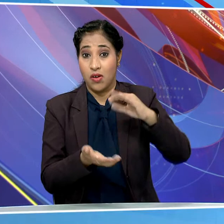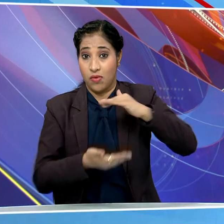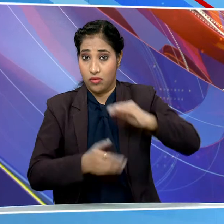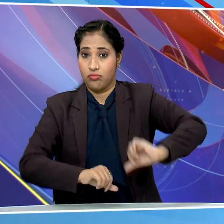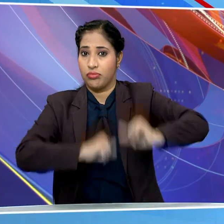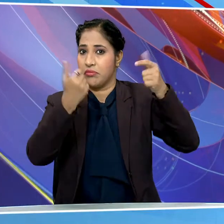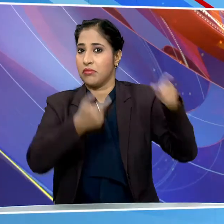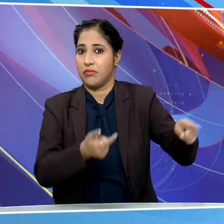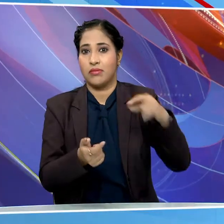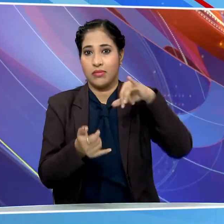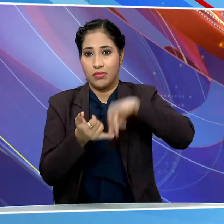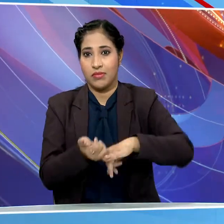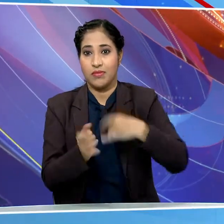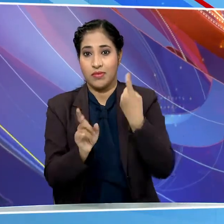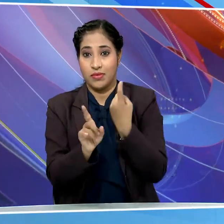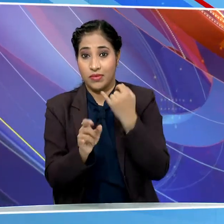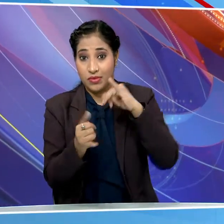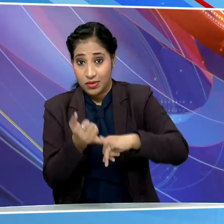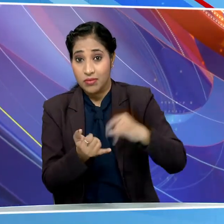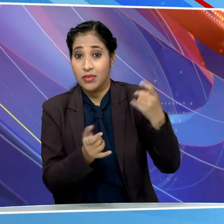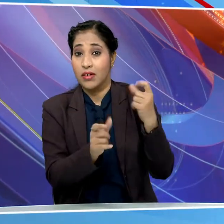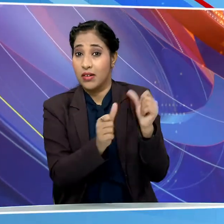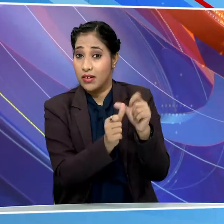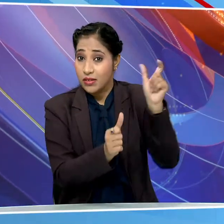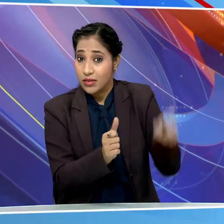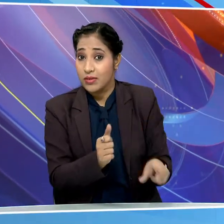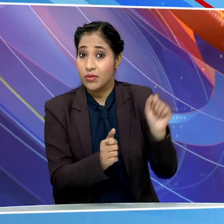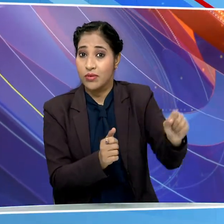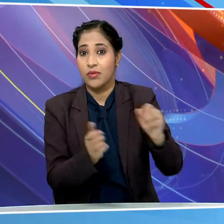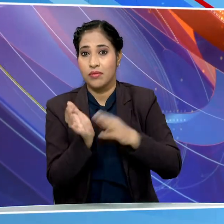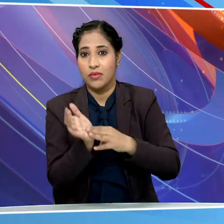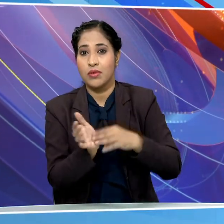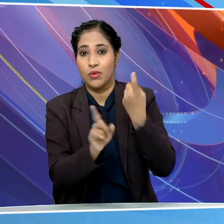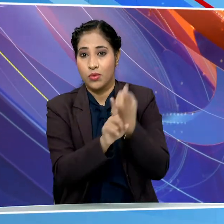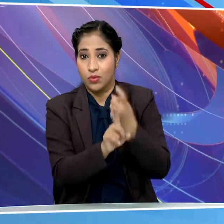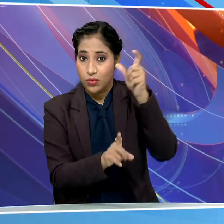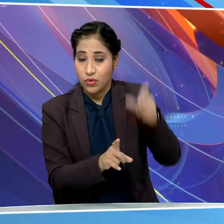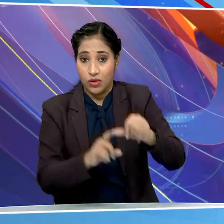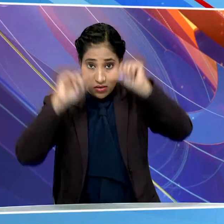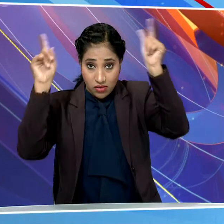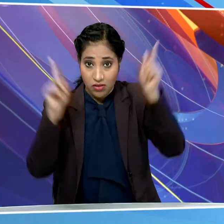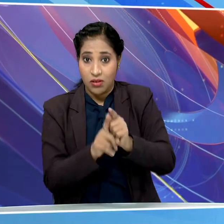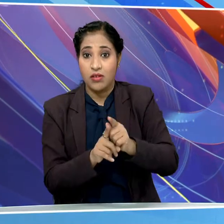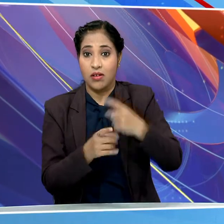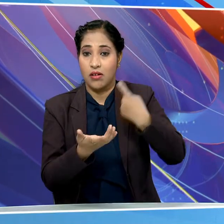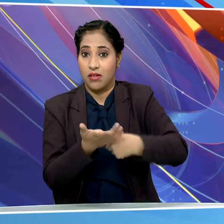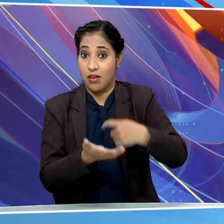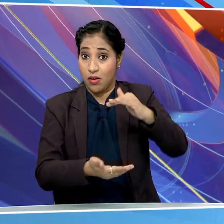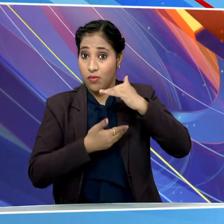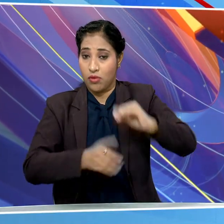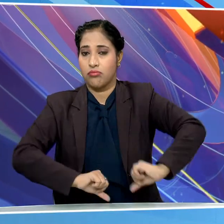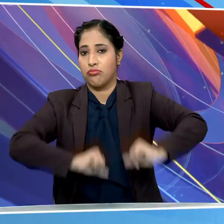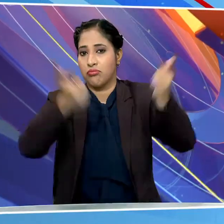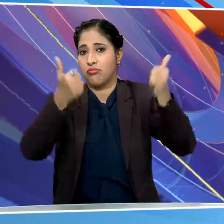सिफ्त कौर समरा और आशी चौकसे और मनीनी कौशिक ने देश के लिए यह रजत पदक